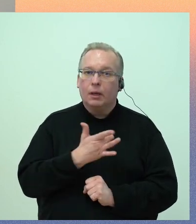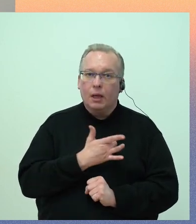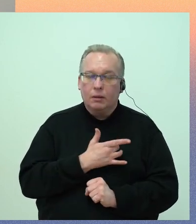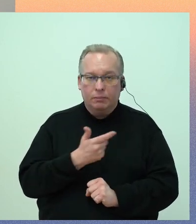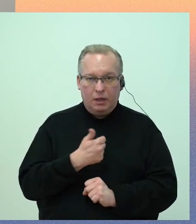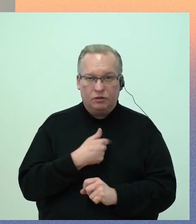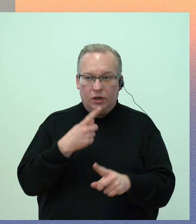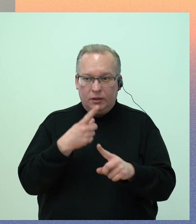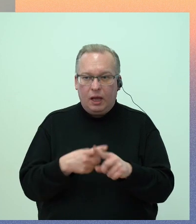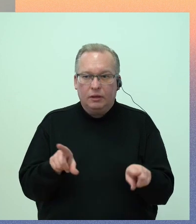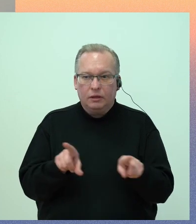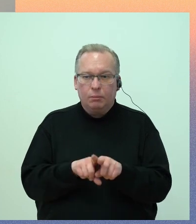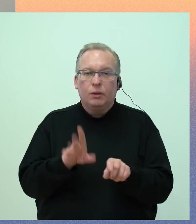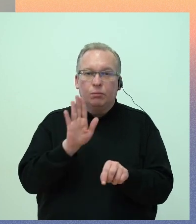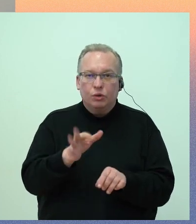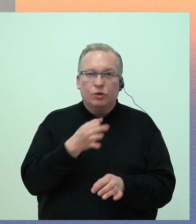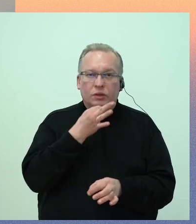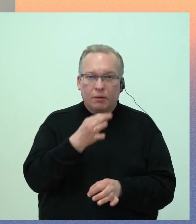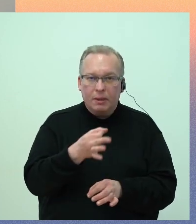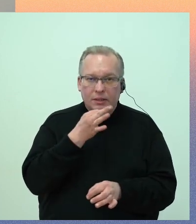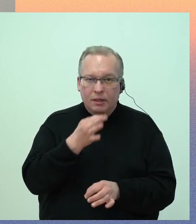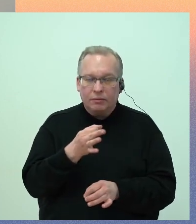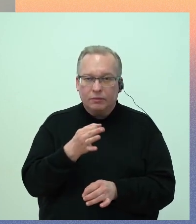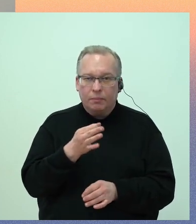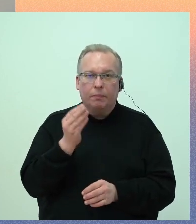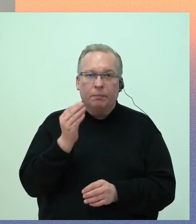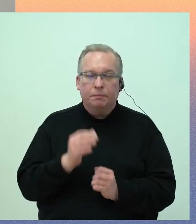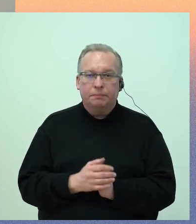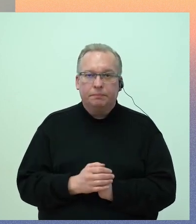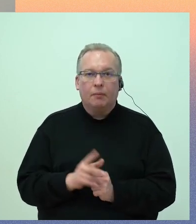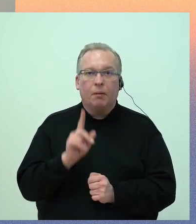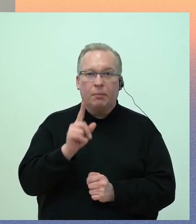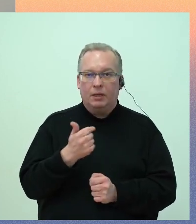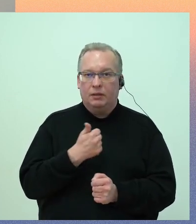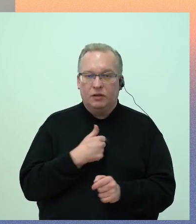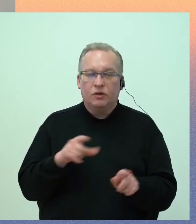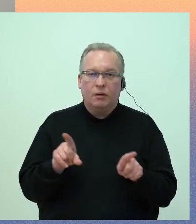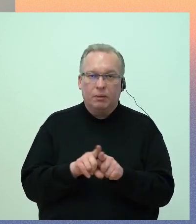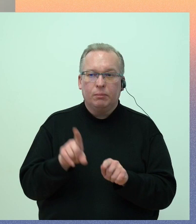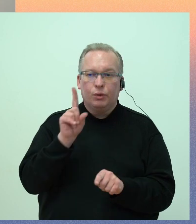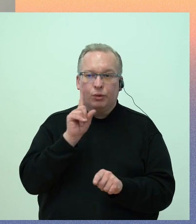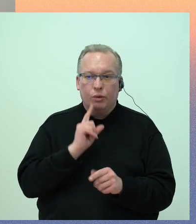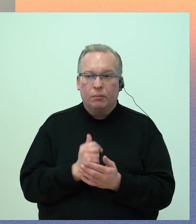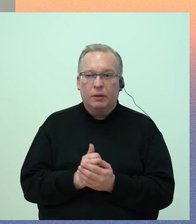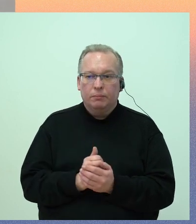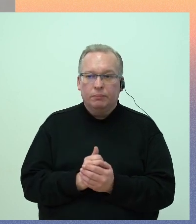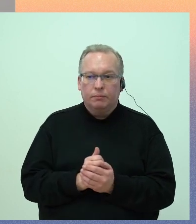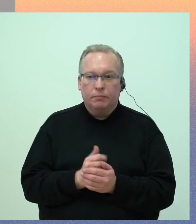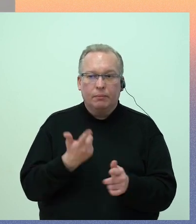Galbūt aš dalį dalykų taip pat būčiau pasakiusi, paminėjusi, bet aš vis tik tai norėčiau